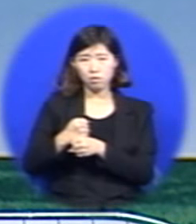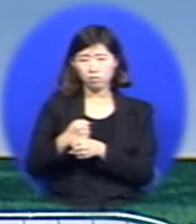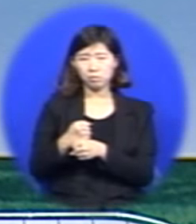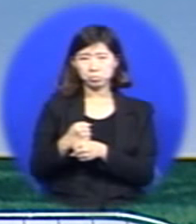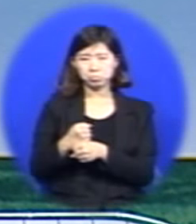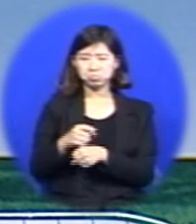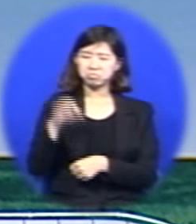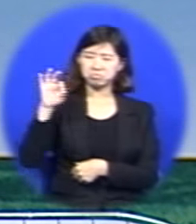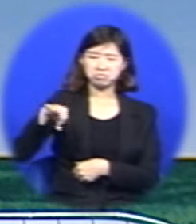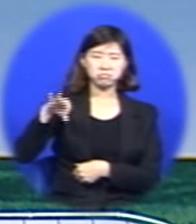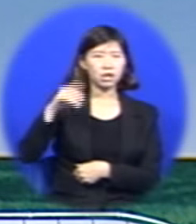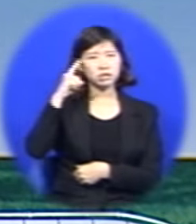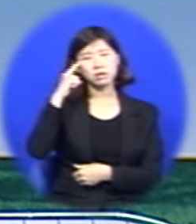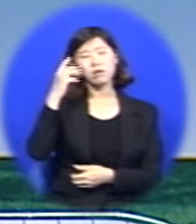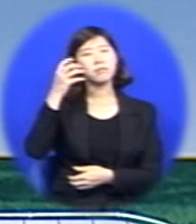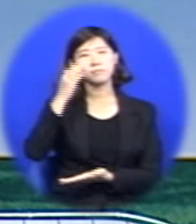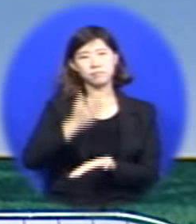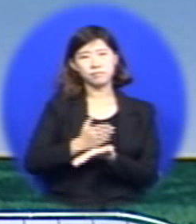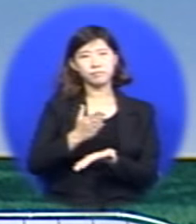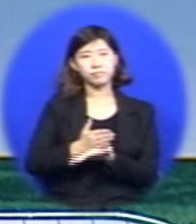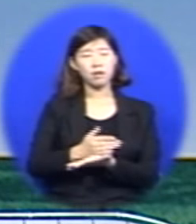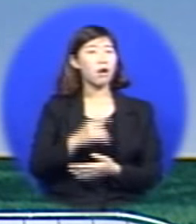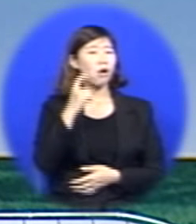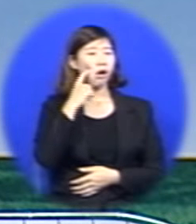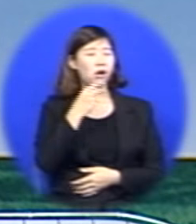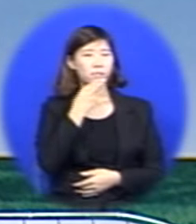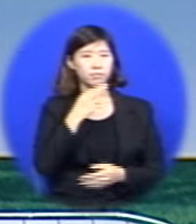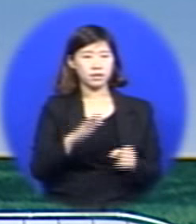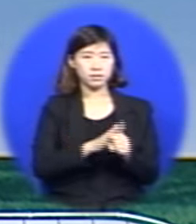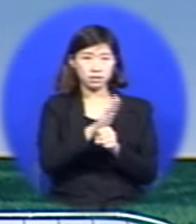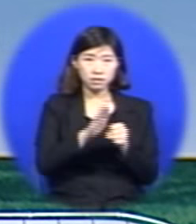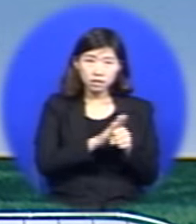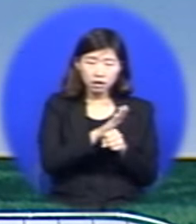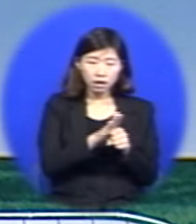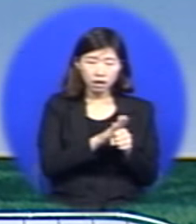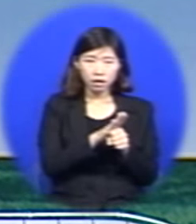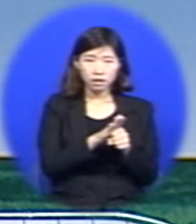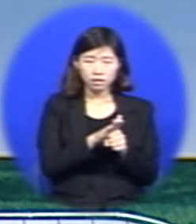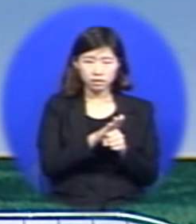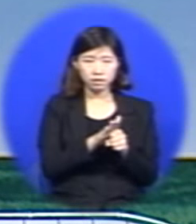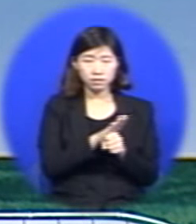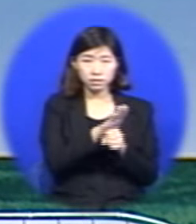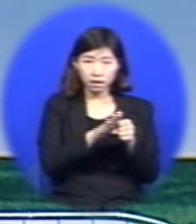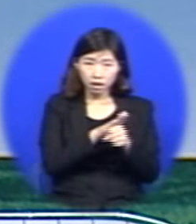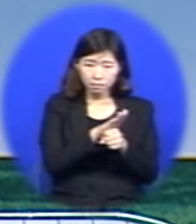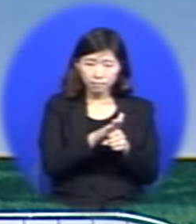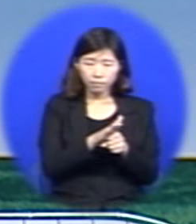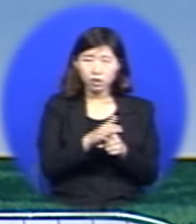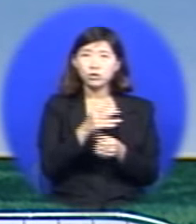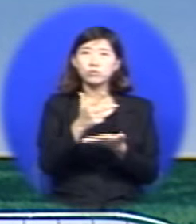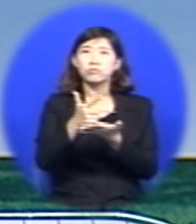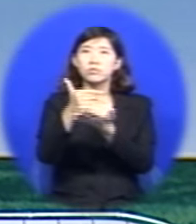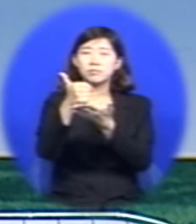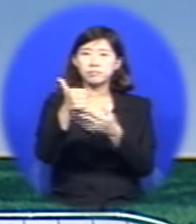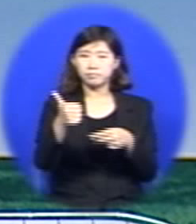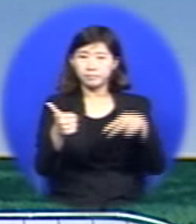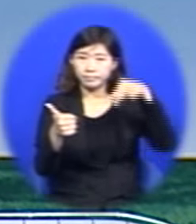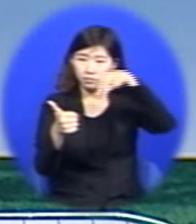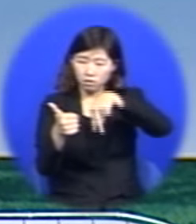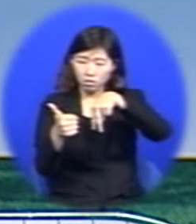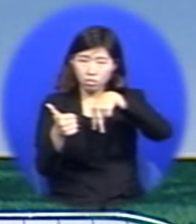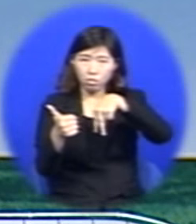거짓 없는 사랑을 하면서 그렇게 주님 앞에 서는 일은 혼자 힘으로 못하는 것입니다.